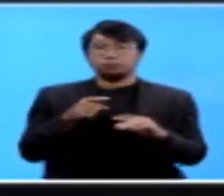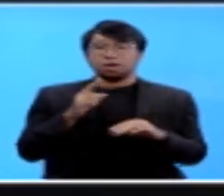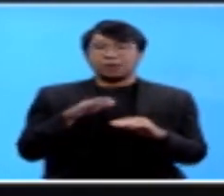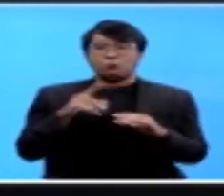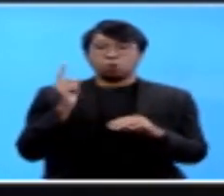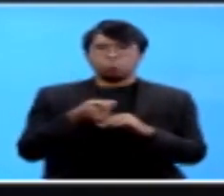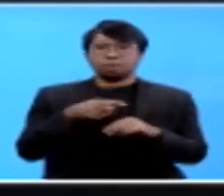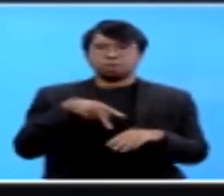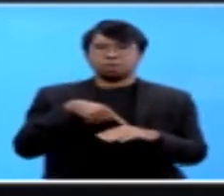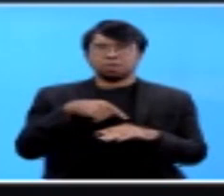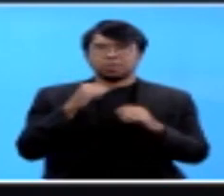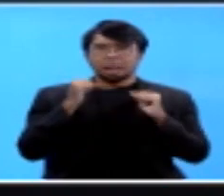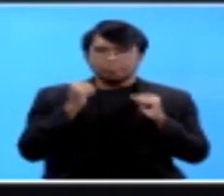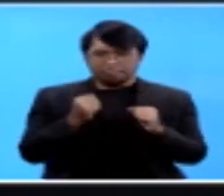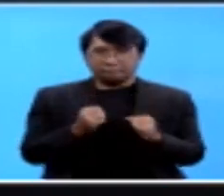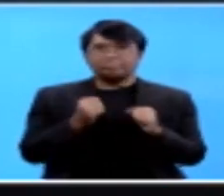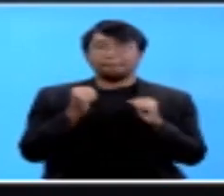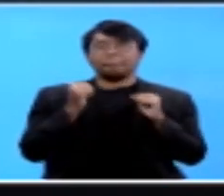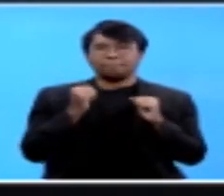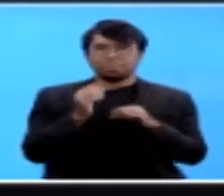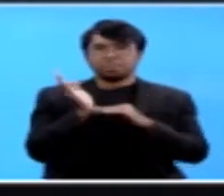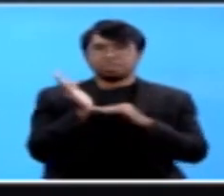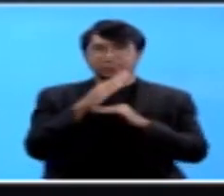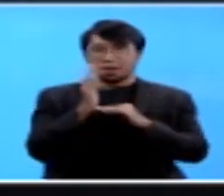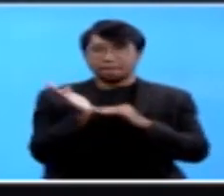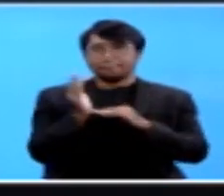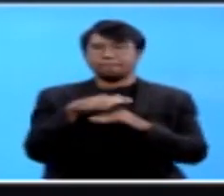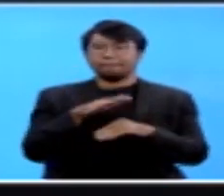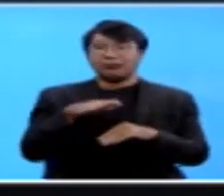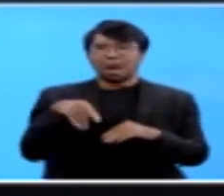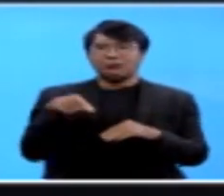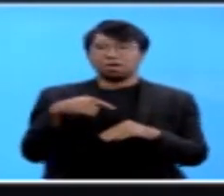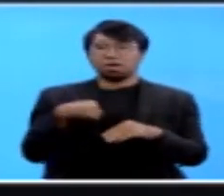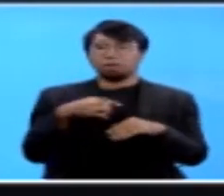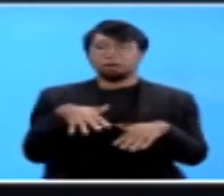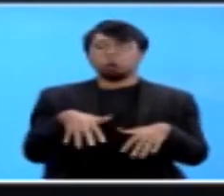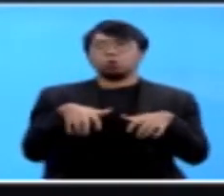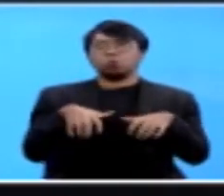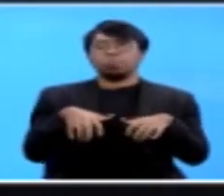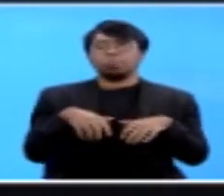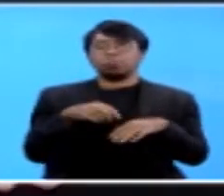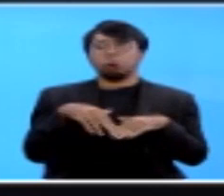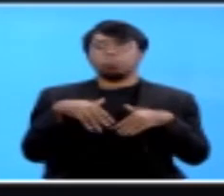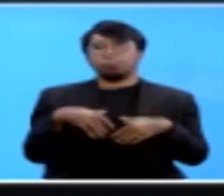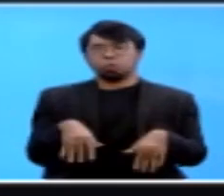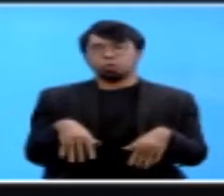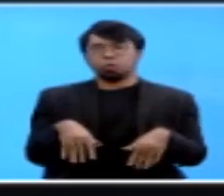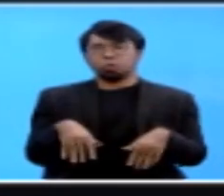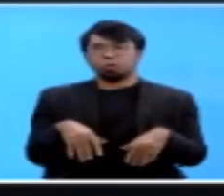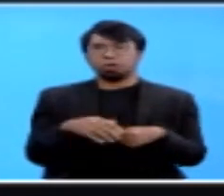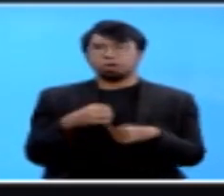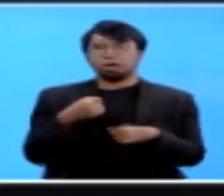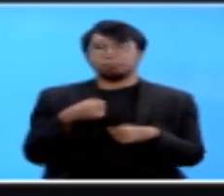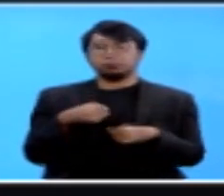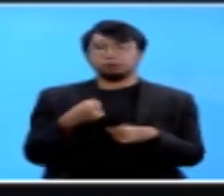era sekolah ramah anak sekarang gitu ya, program pemerintah menggulirkan sekolah ramah anak, itu sebenarnya hukuman-hukuman fisik semacam